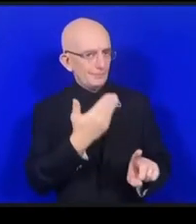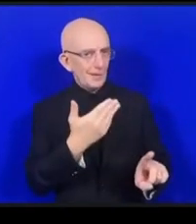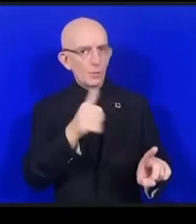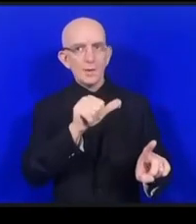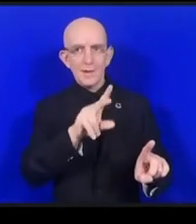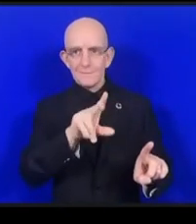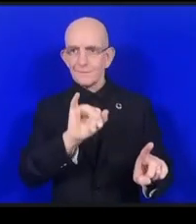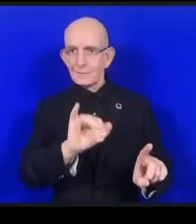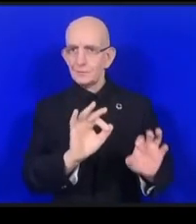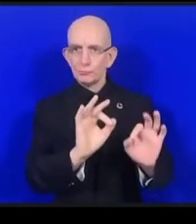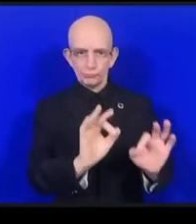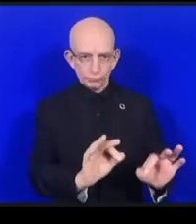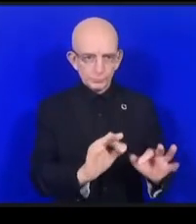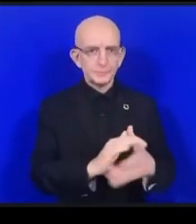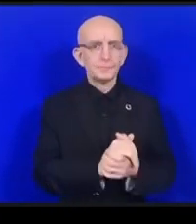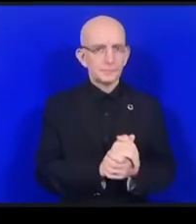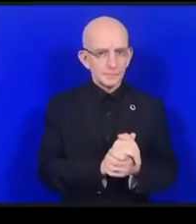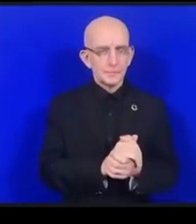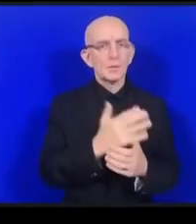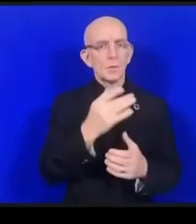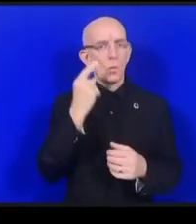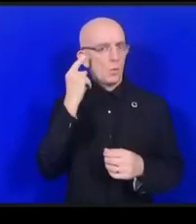лицом я